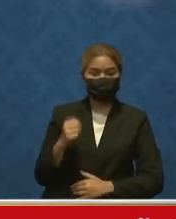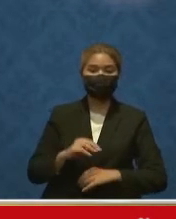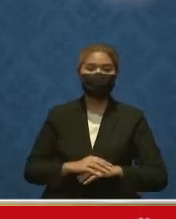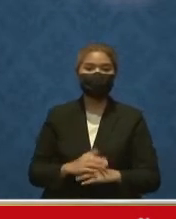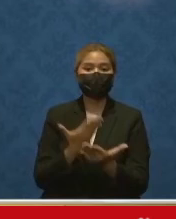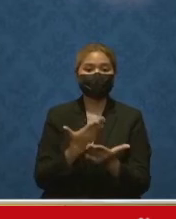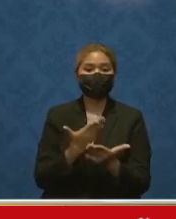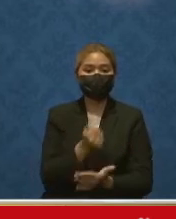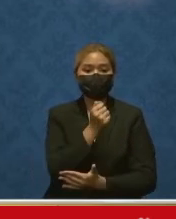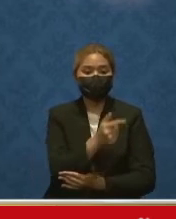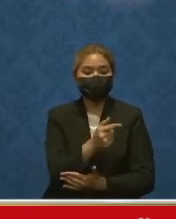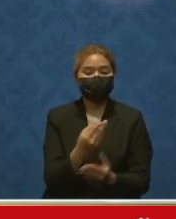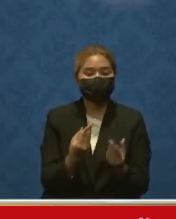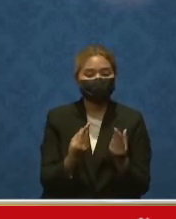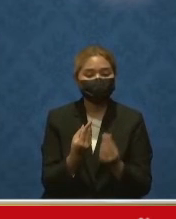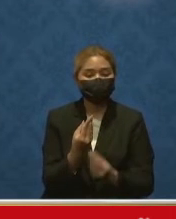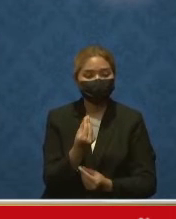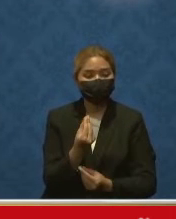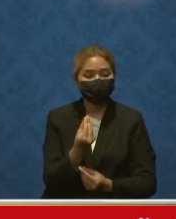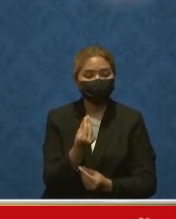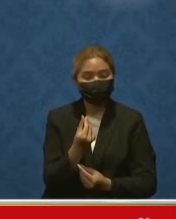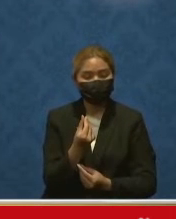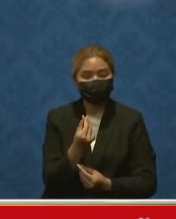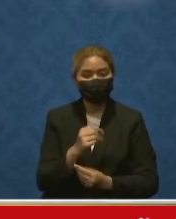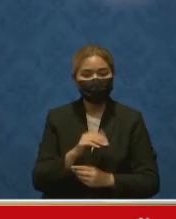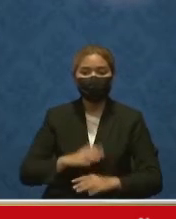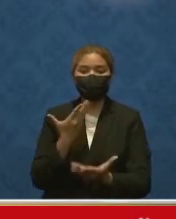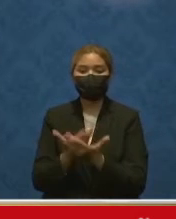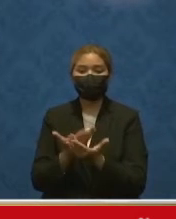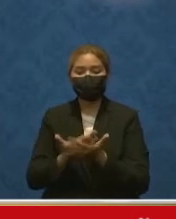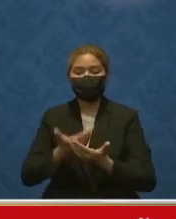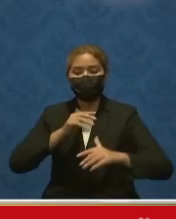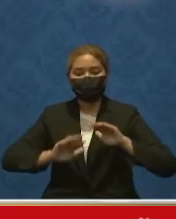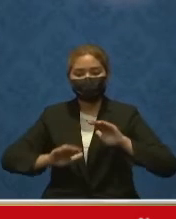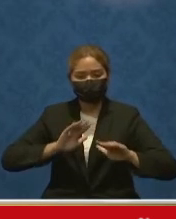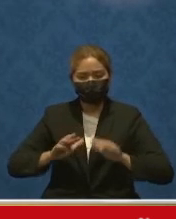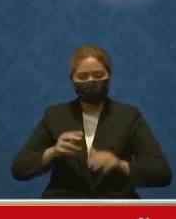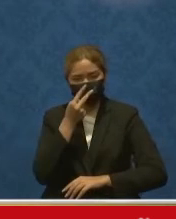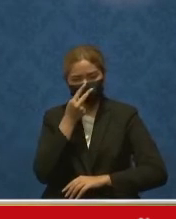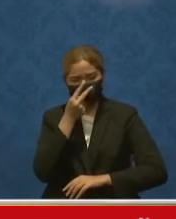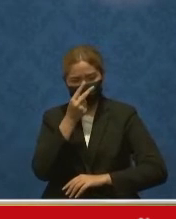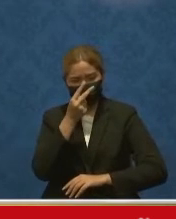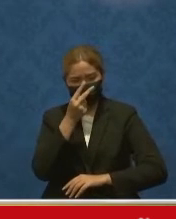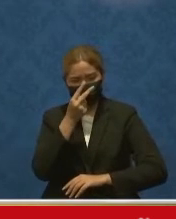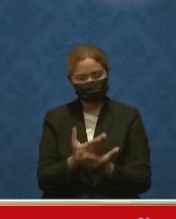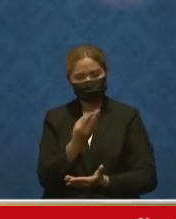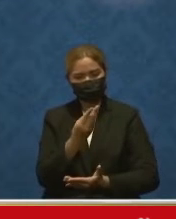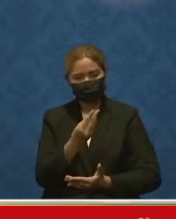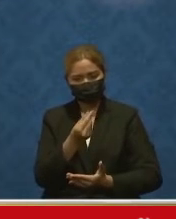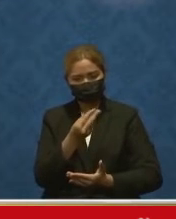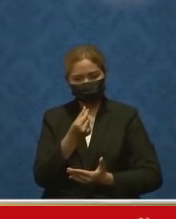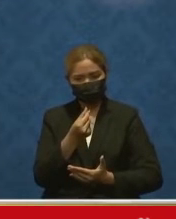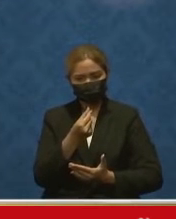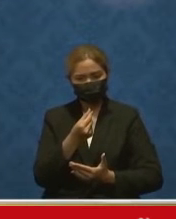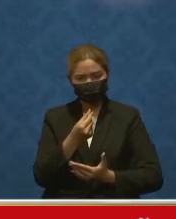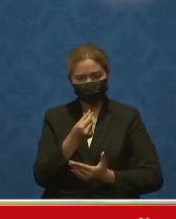เท่าไหร่ครับท่านจ่ายไปเราๆสักผมดูตัวเลขนะครับประมาณเกือบสองแถว